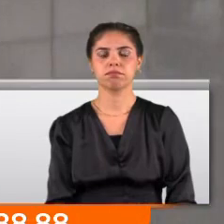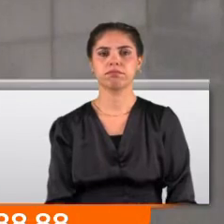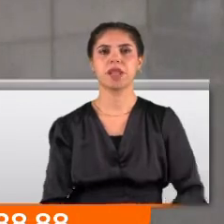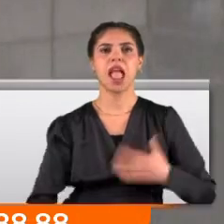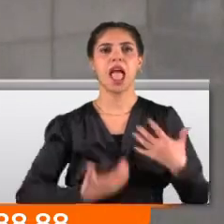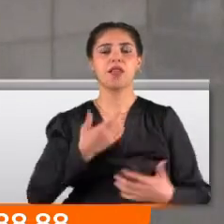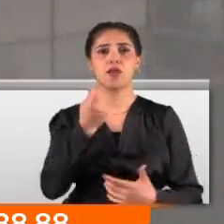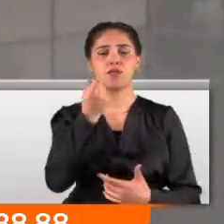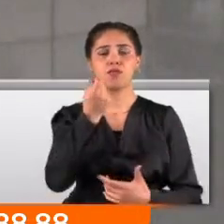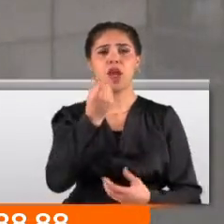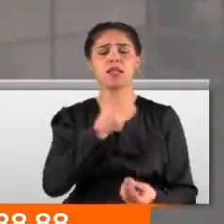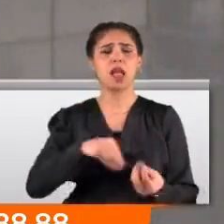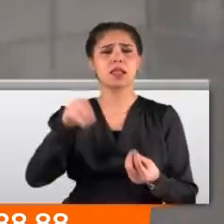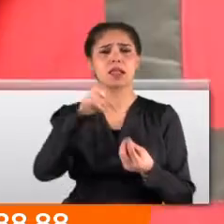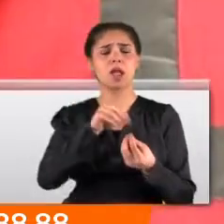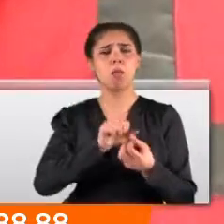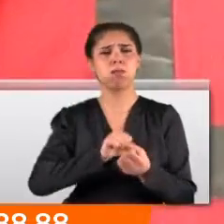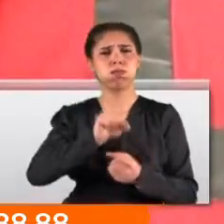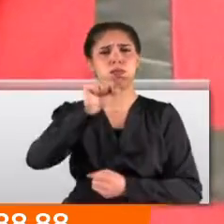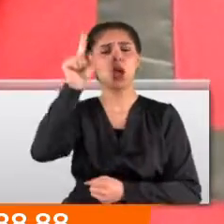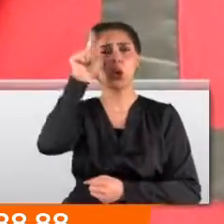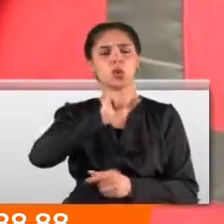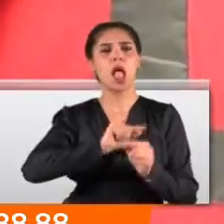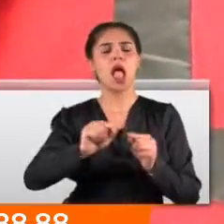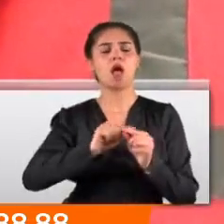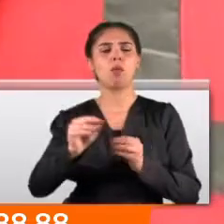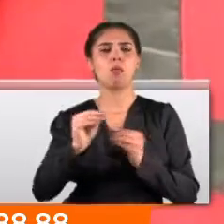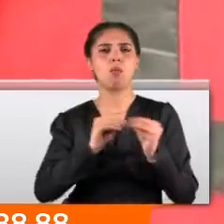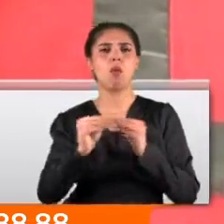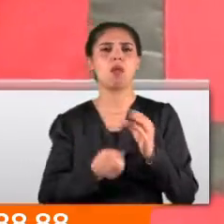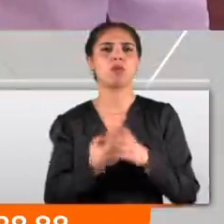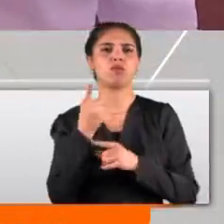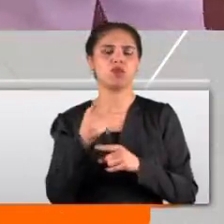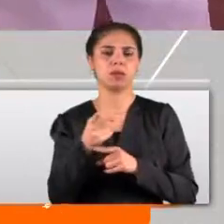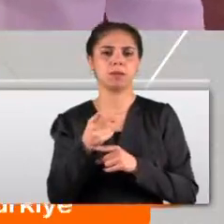Enerji fiyatlarındaki fahiş artış ekonomik krizi tetikledi bile.